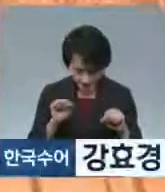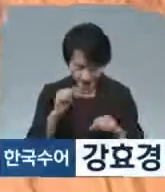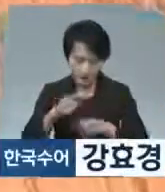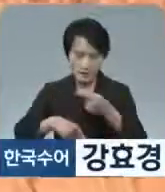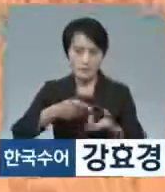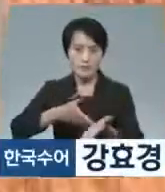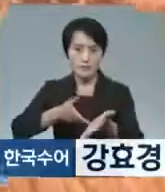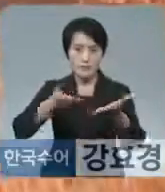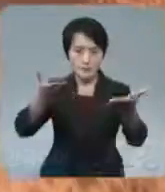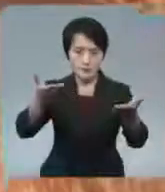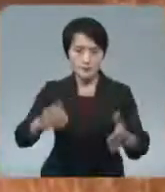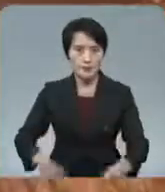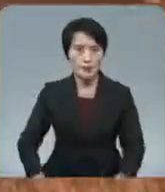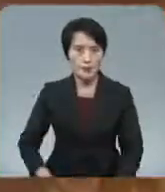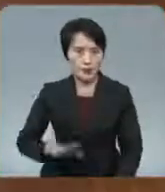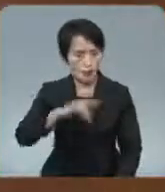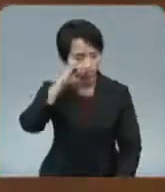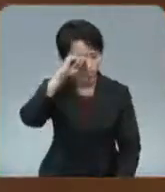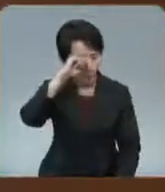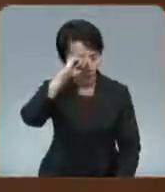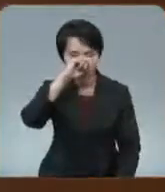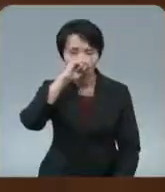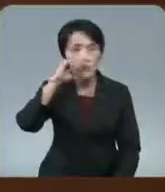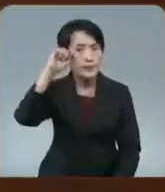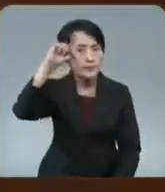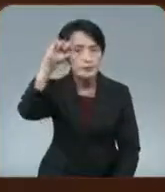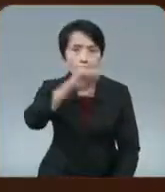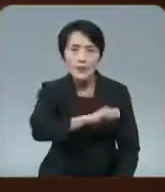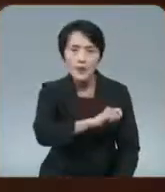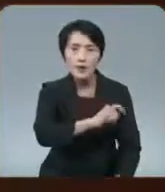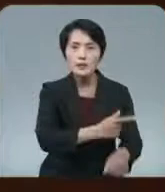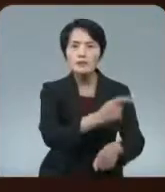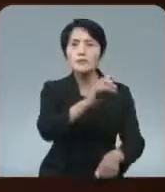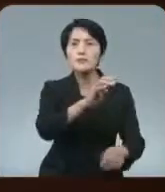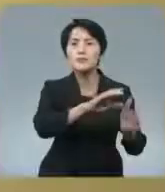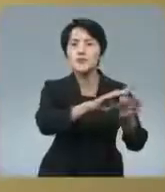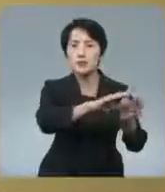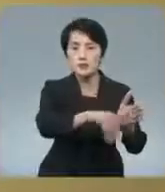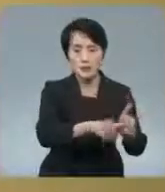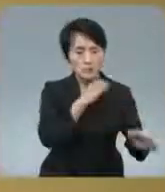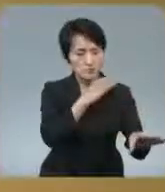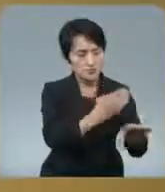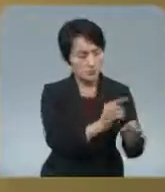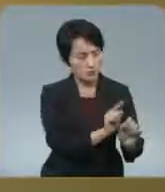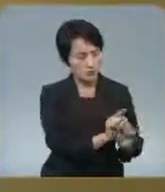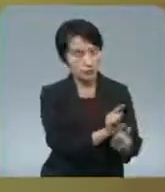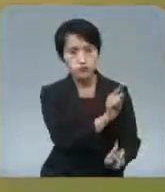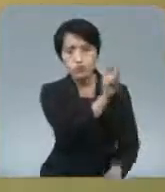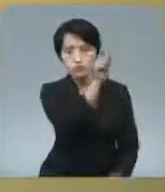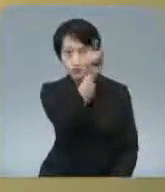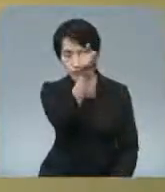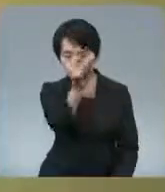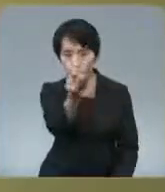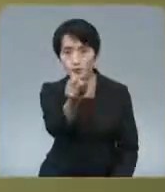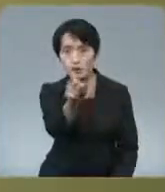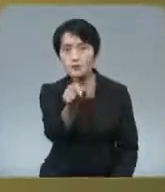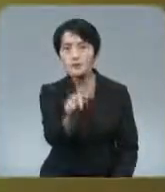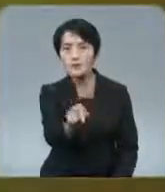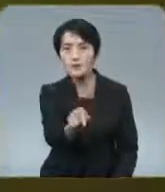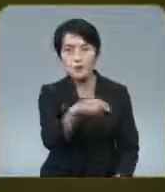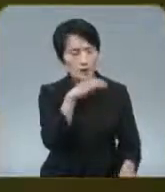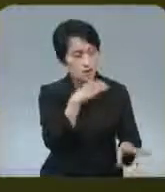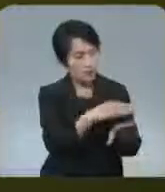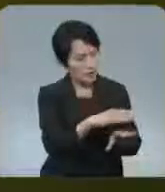北韓は28日東の海トンヘに向けて短距離ミサイルとみられる一小隊一発を発射しまし